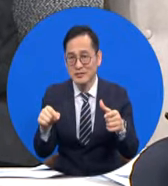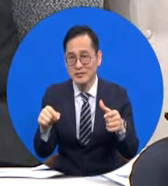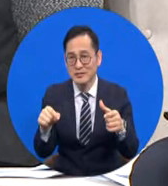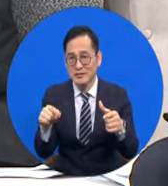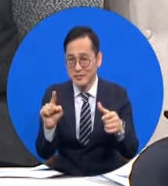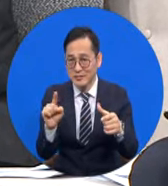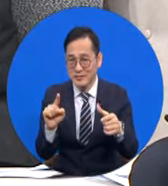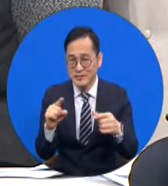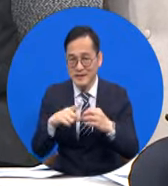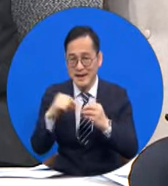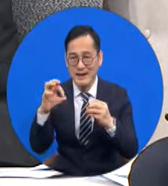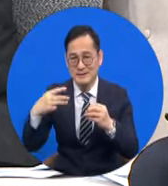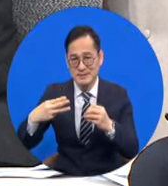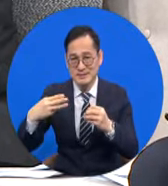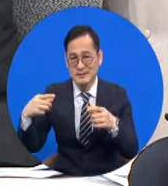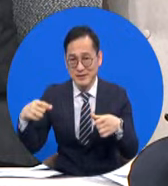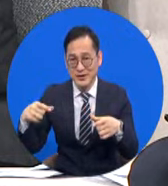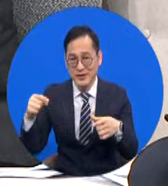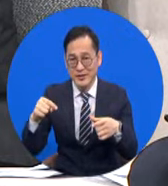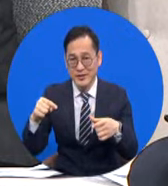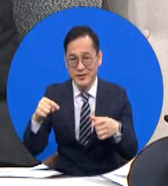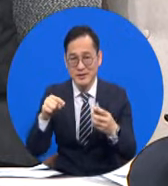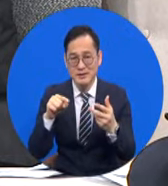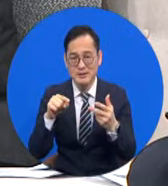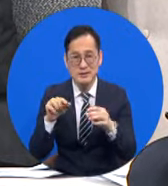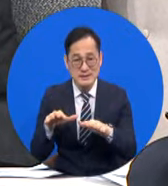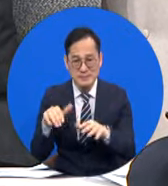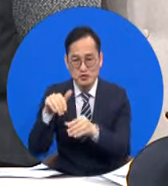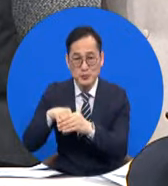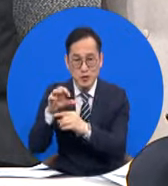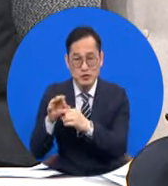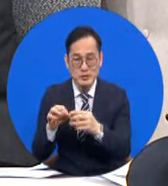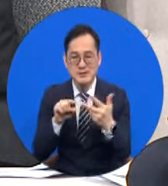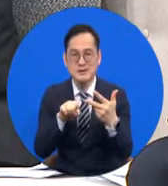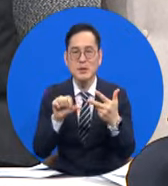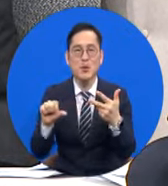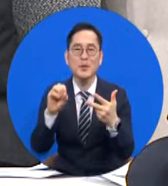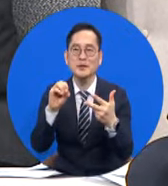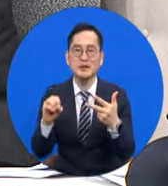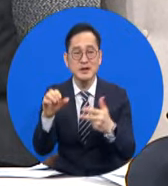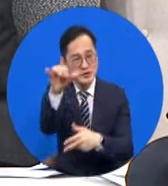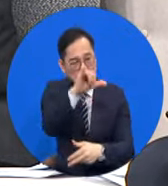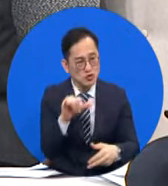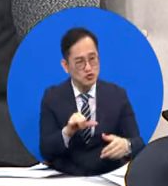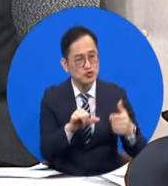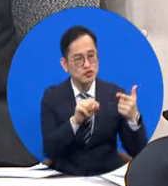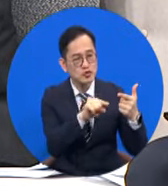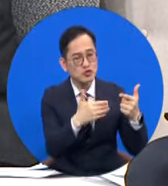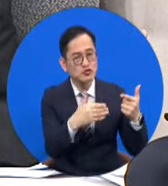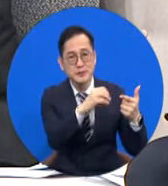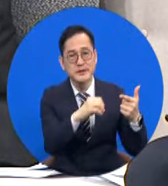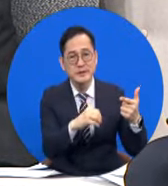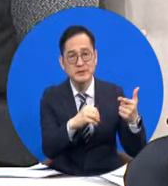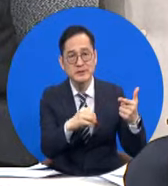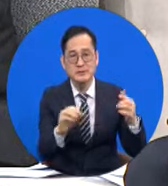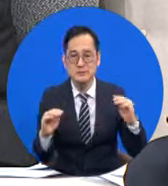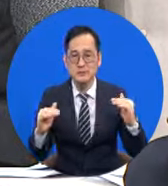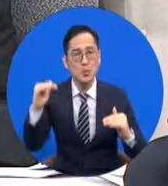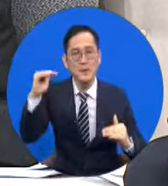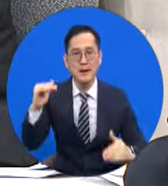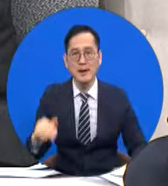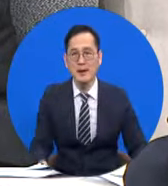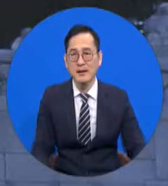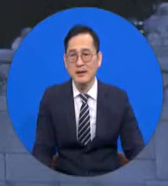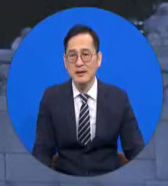따르면 이 계양을의 현재 7.5% 투표율이 전국 투표율 9시 기준 6.9%보다도 높아요.